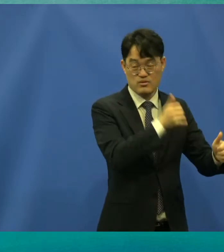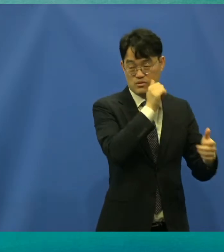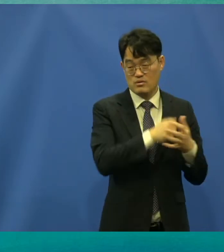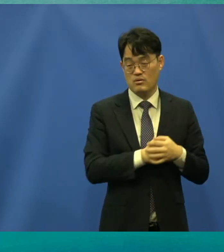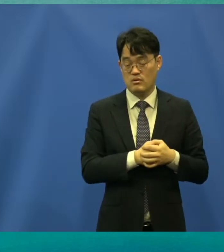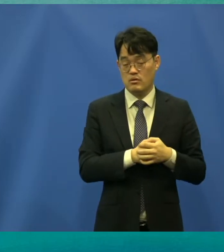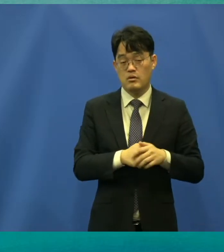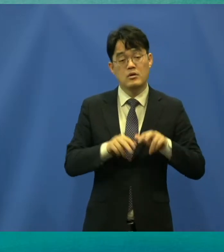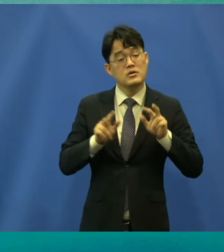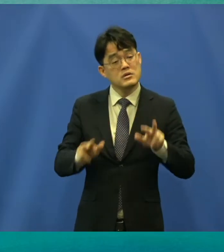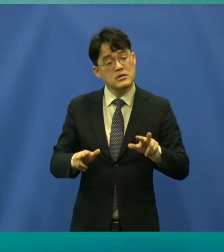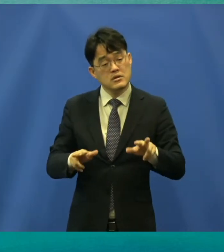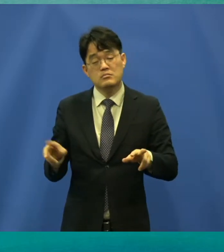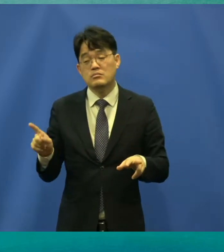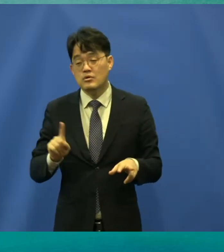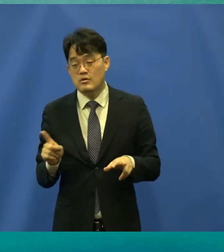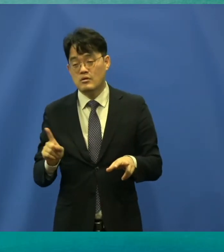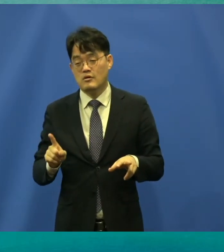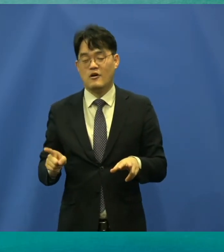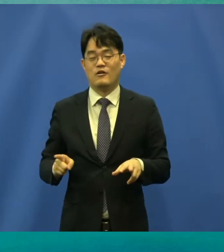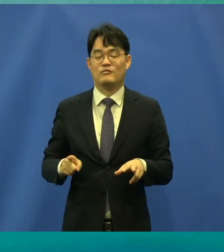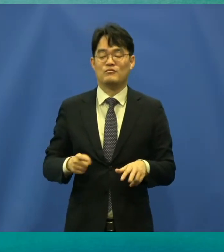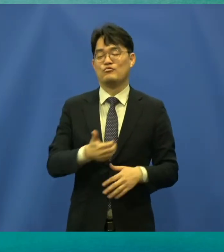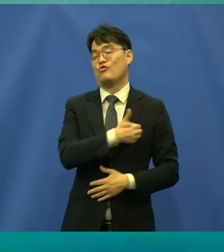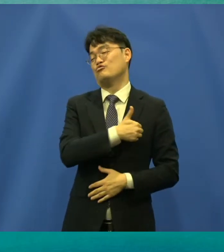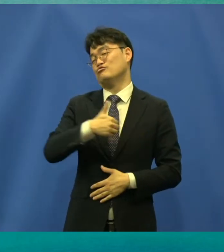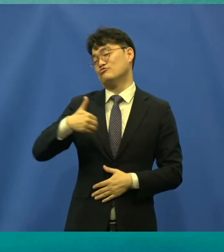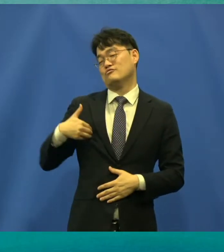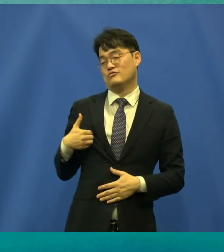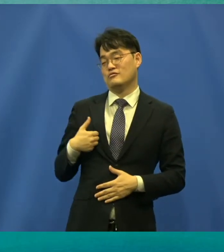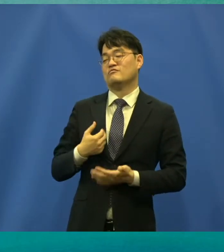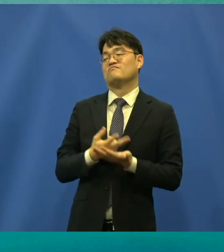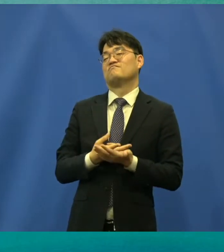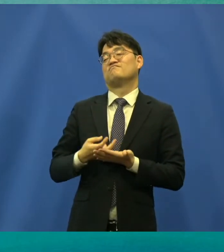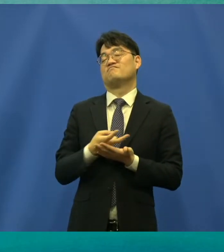때입니다. 항상 깨어 있어라. 이 시대는 깨어 있는 신앙이에요.